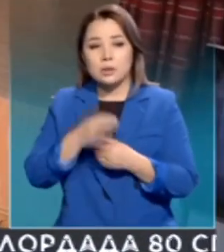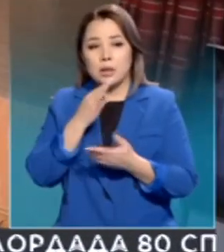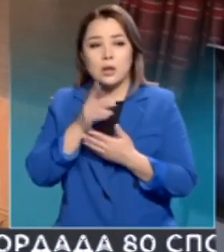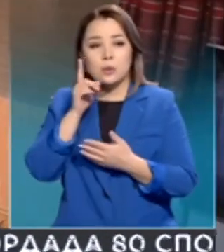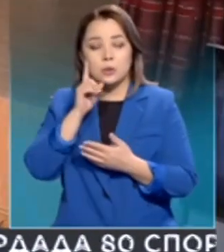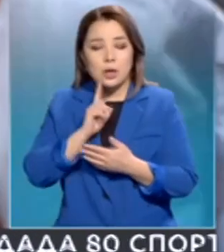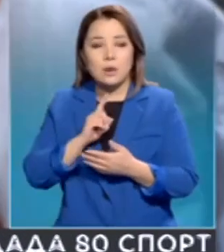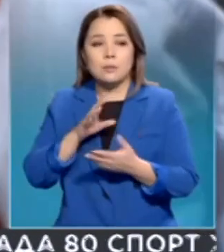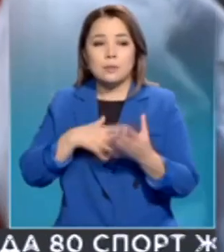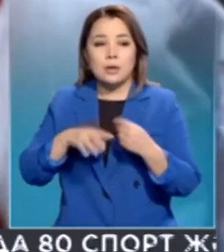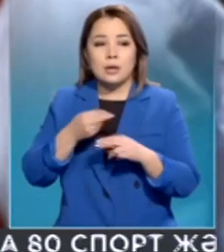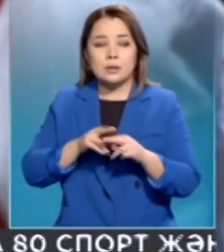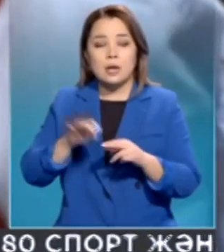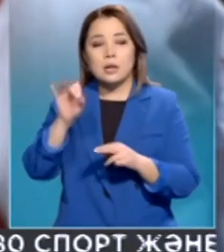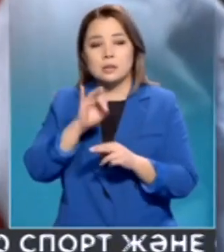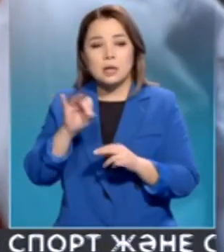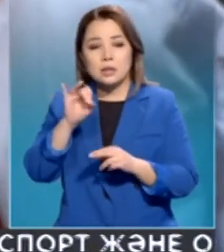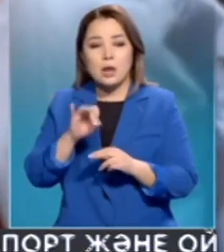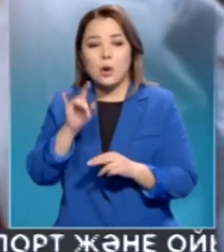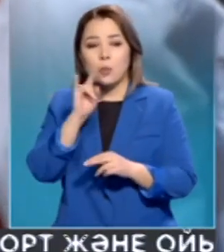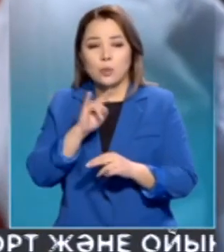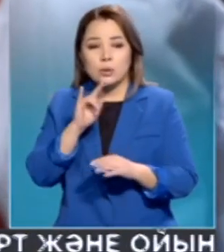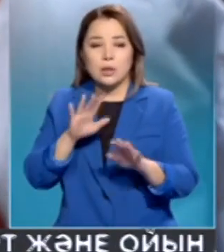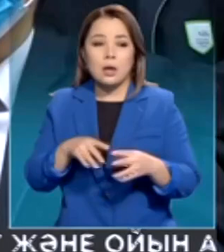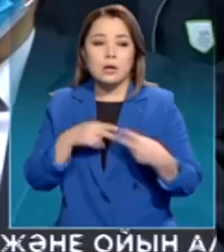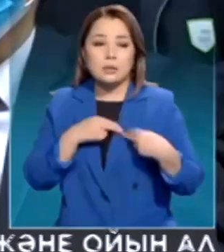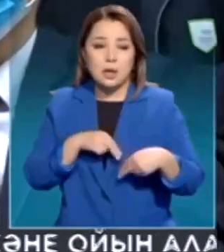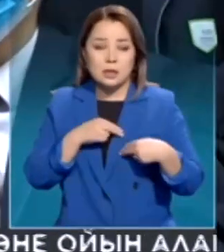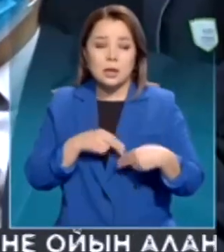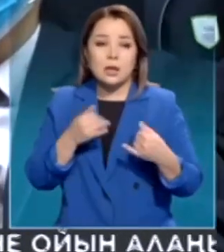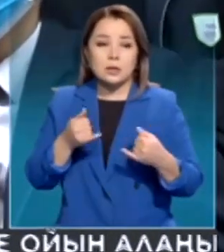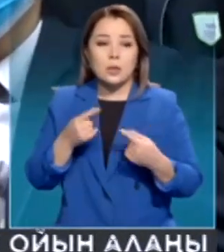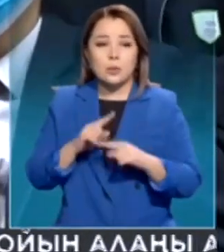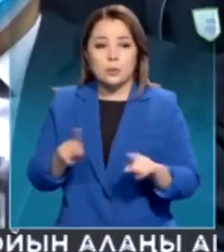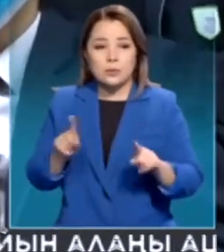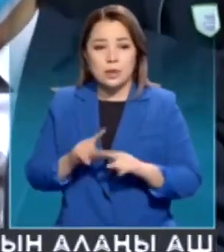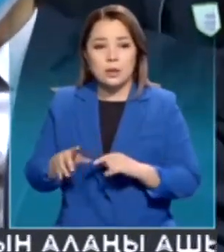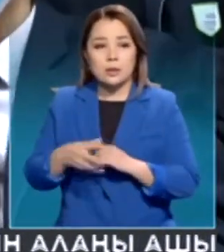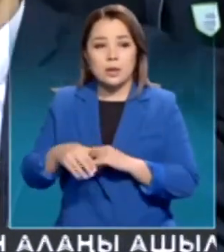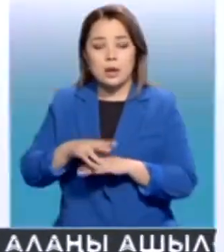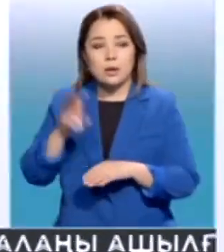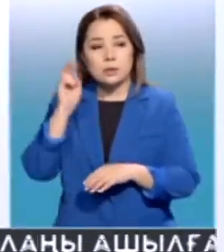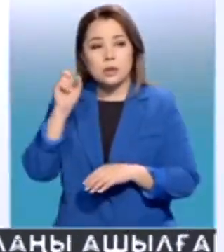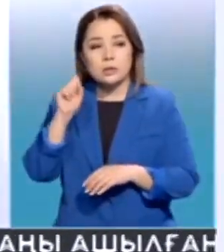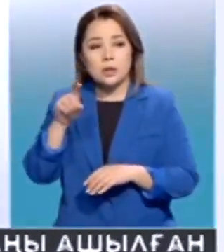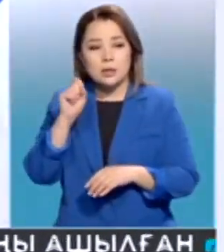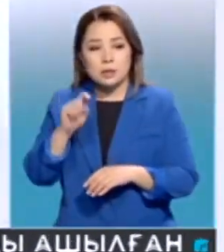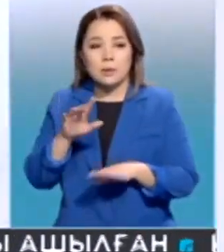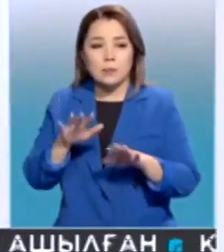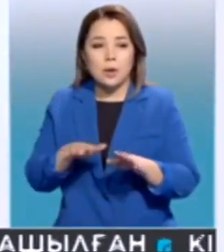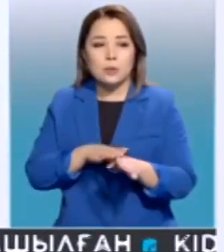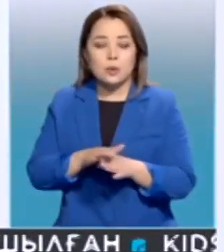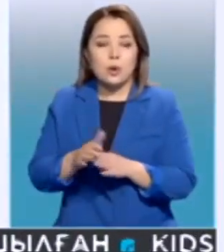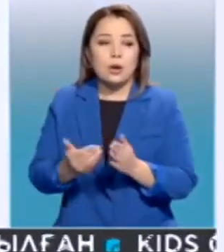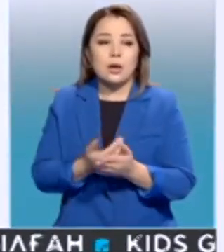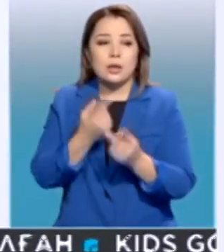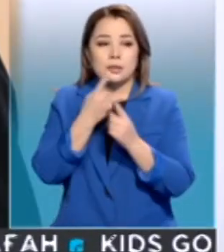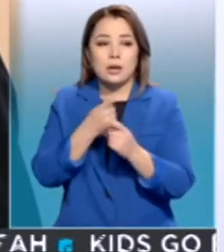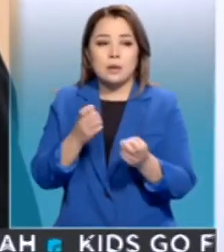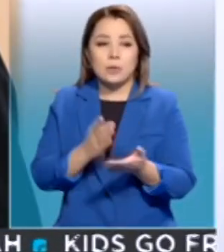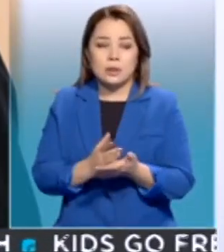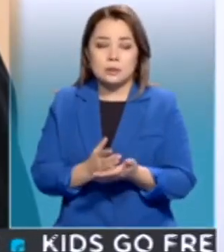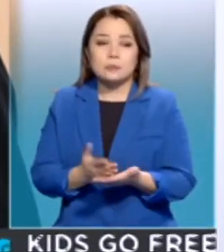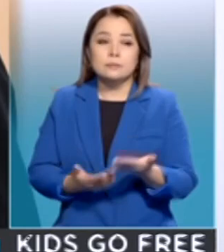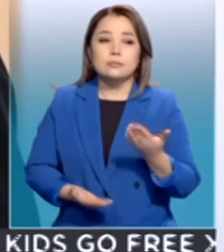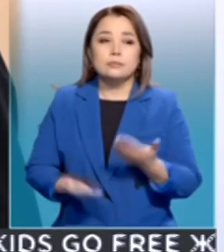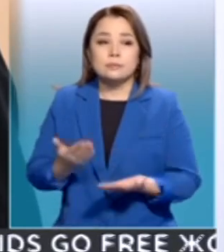Онда Ембінің қатпарлы тарихы мен мұнайшылардың қажырлы еңбегі, еліміздің өзге өңірлеріндегі қаралтын кеніштері туралы толық ақпарат беріледі.